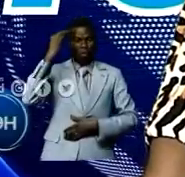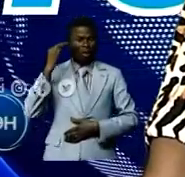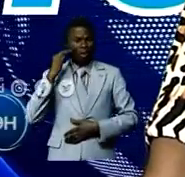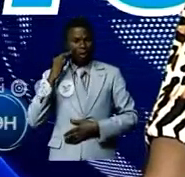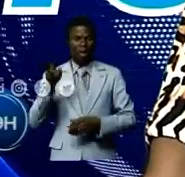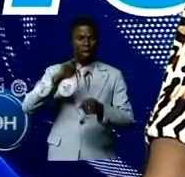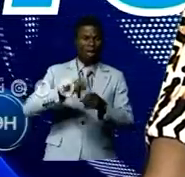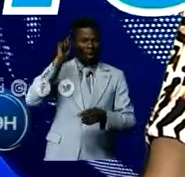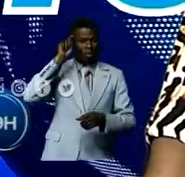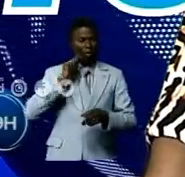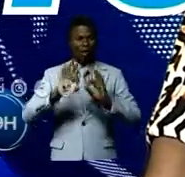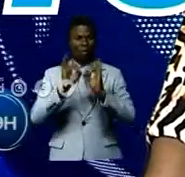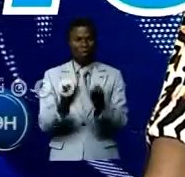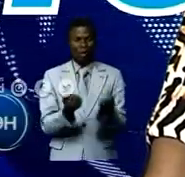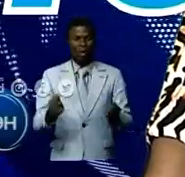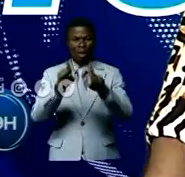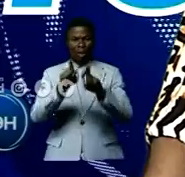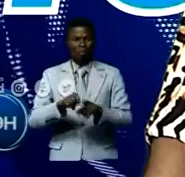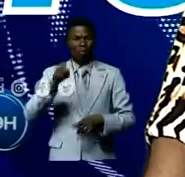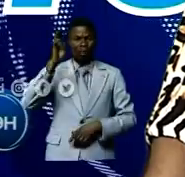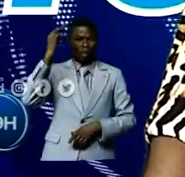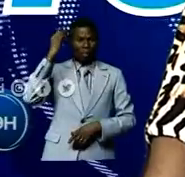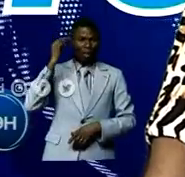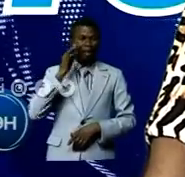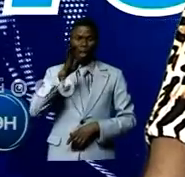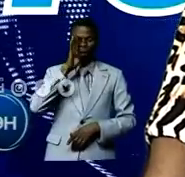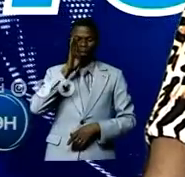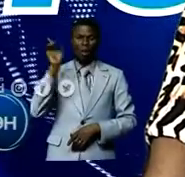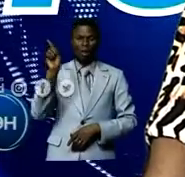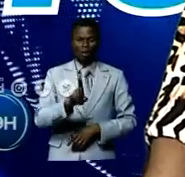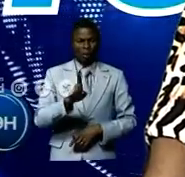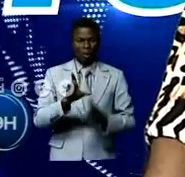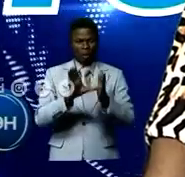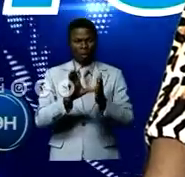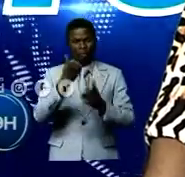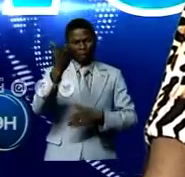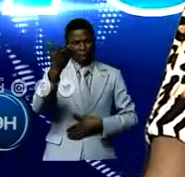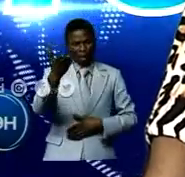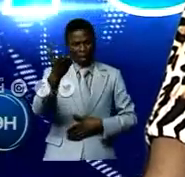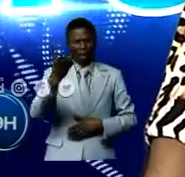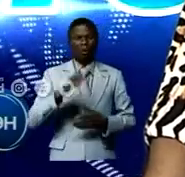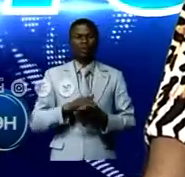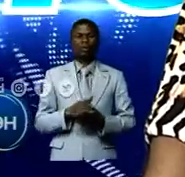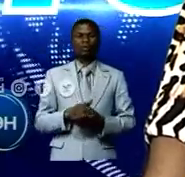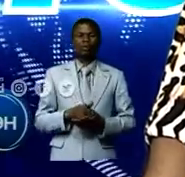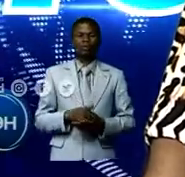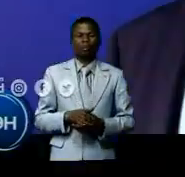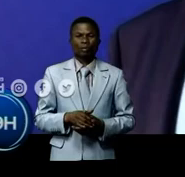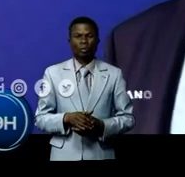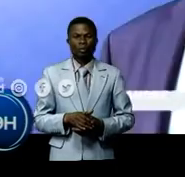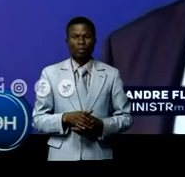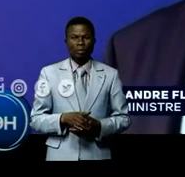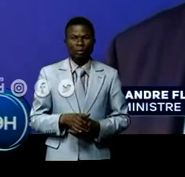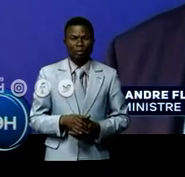du genre famille et enfant et le ministre belge André Flahault. On l'écoute au micro de nos reporters.